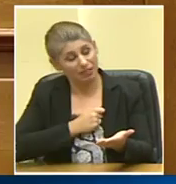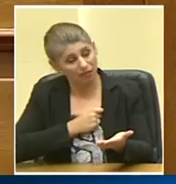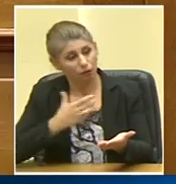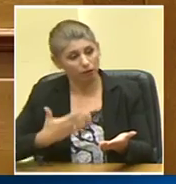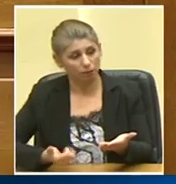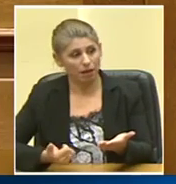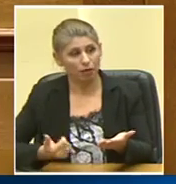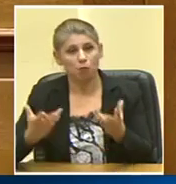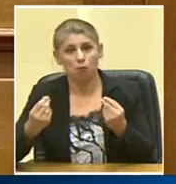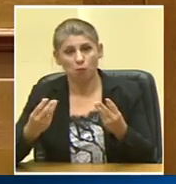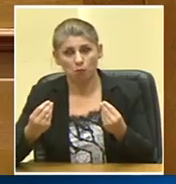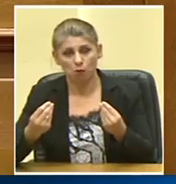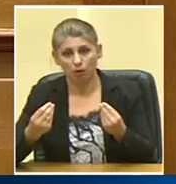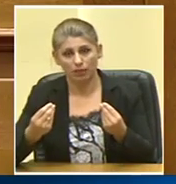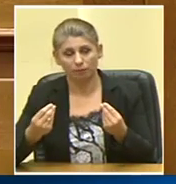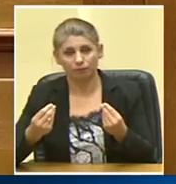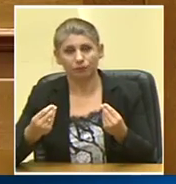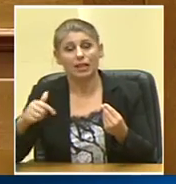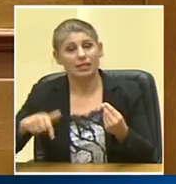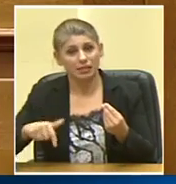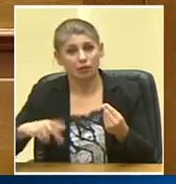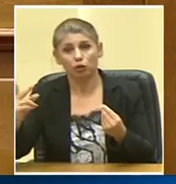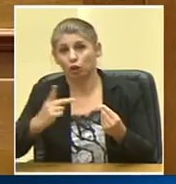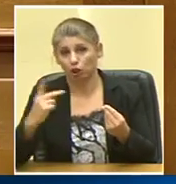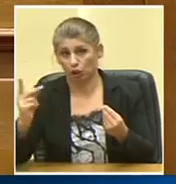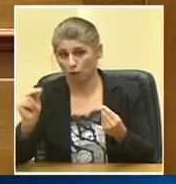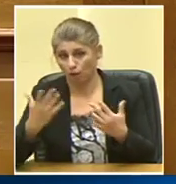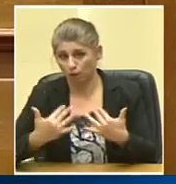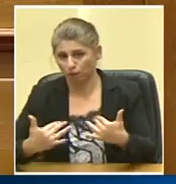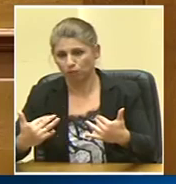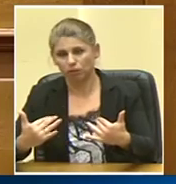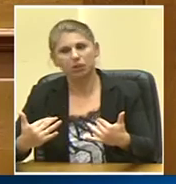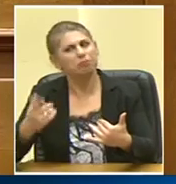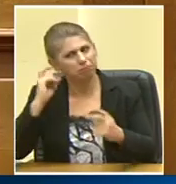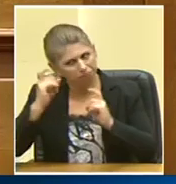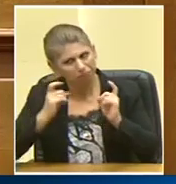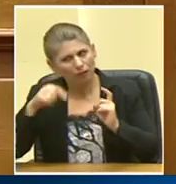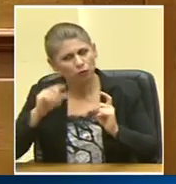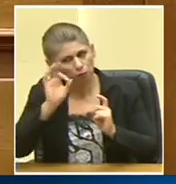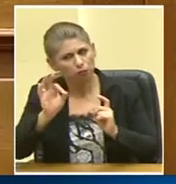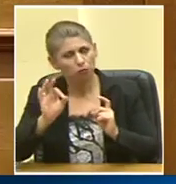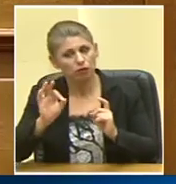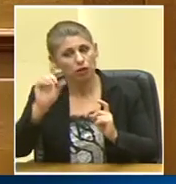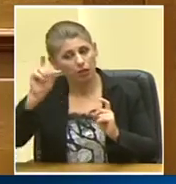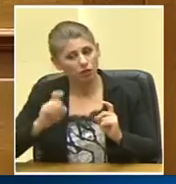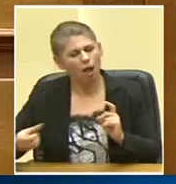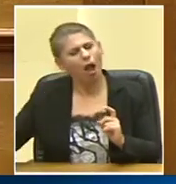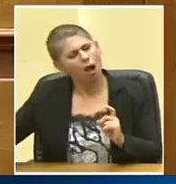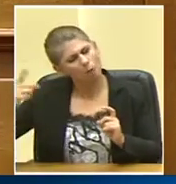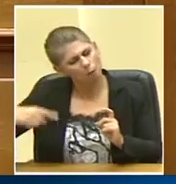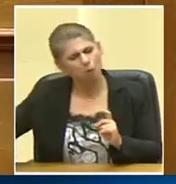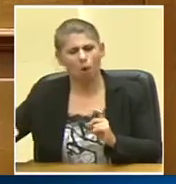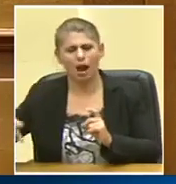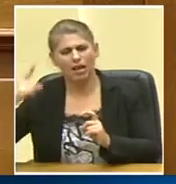υπάρχουν αρκετοί και αρκετές σε αυτό το κοινοβούλιο που τους μοιράζονται αυτούς τους σκοπούς, ενδεχομένως από άλλη ιδεολογική ή πολιτική